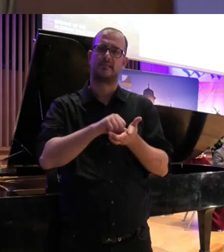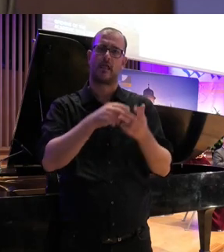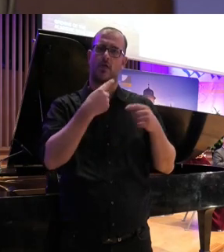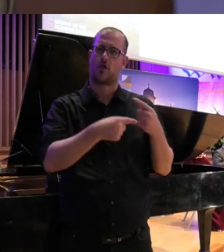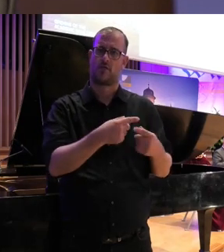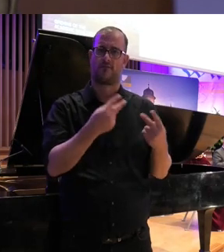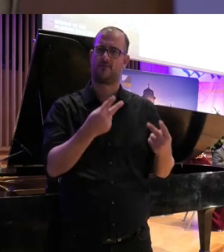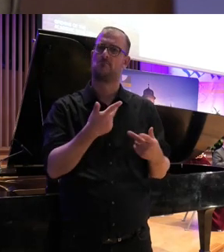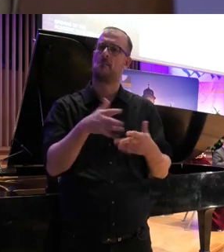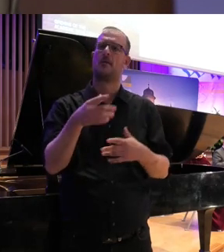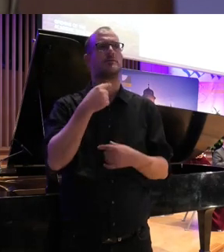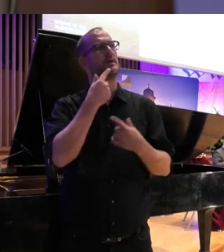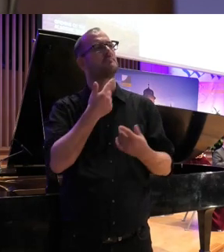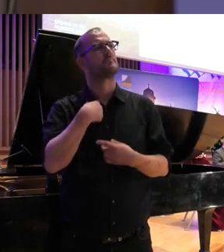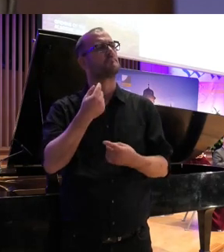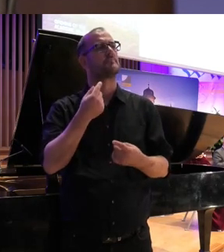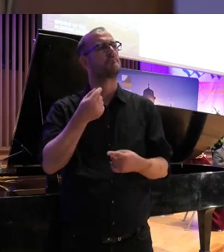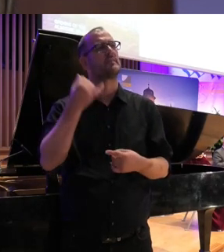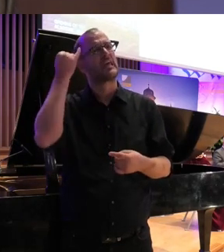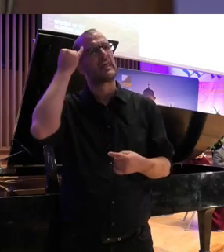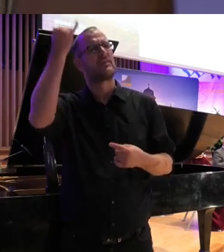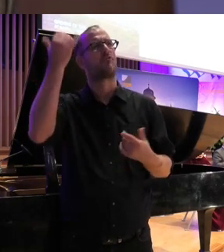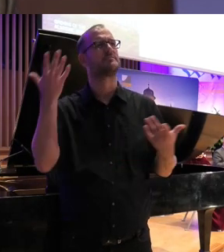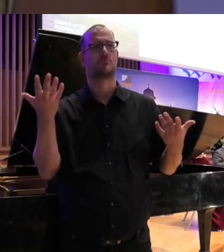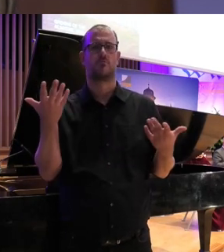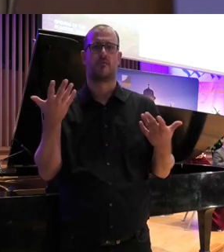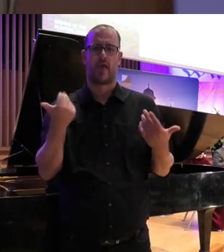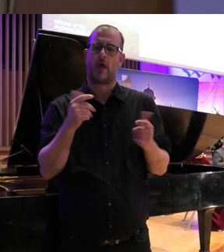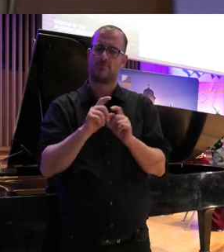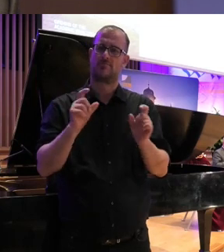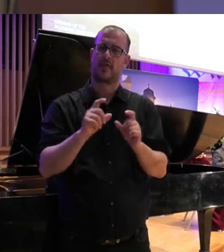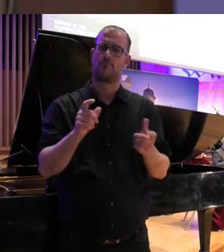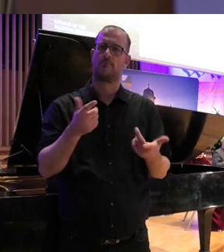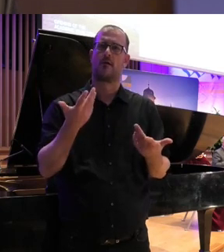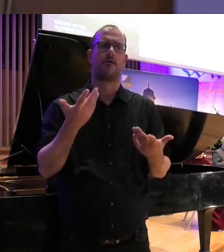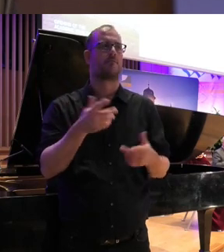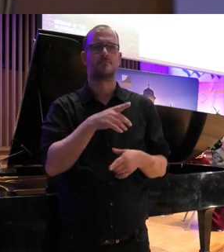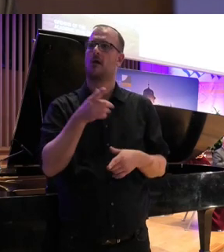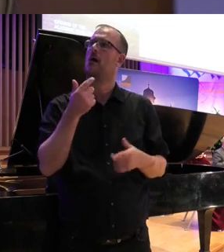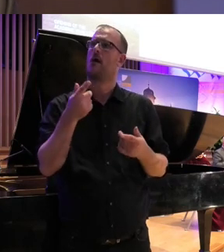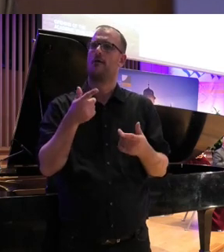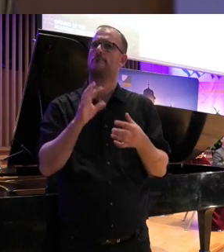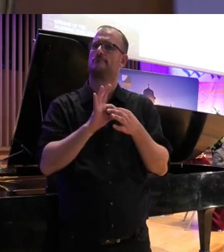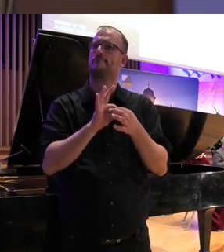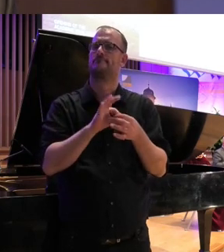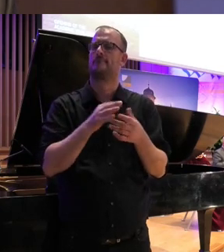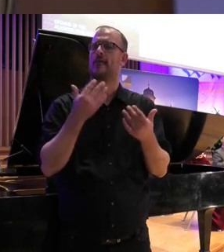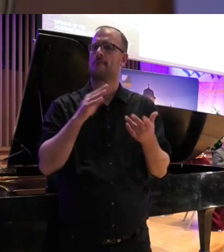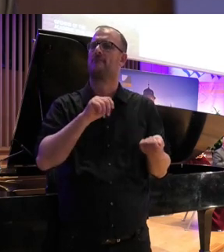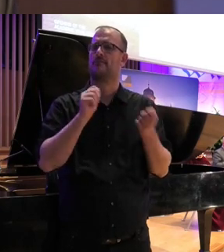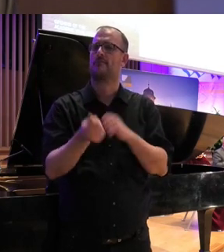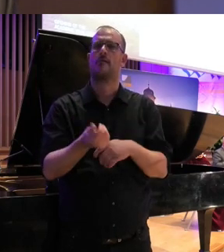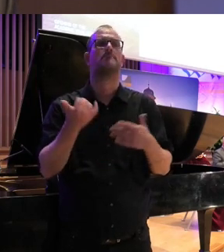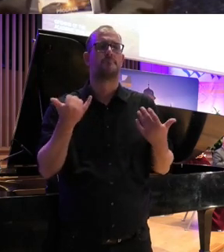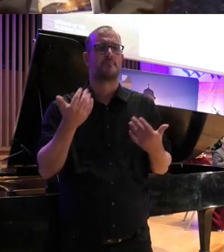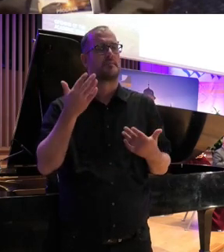wird sehr viel von Innovation gesprochen, das ist das eine neue Thema, was kommt, und natürlich auch von den Folgen des Klimawandels. Ich denke, es wird unsere Aufgabe